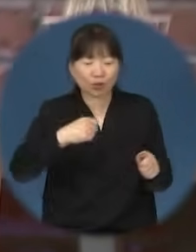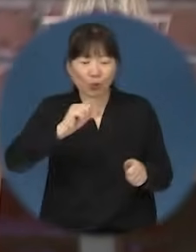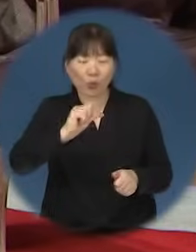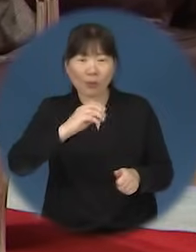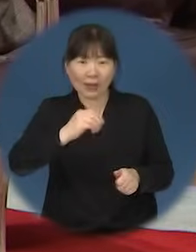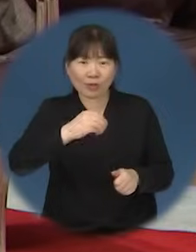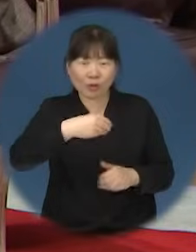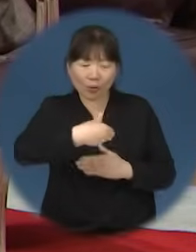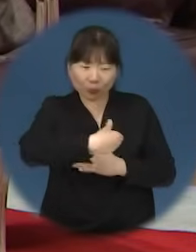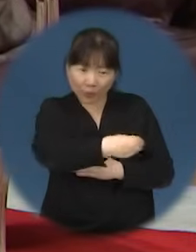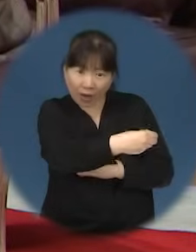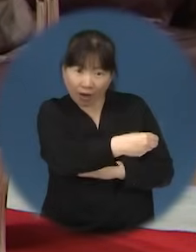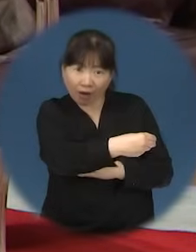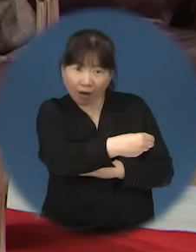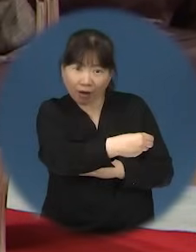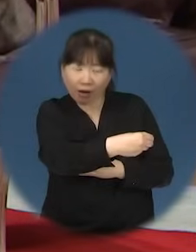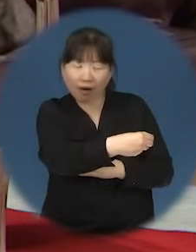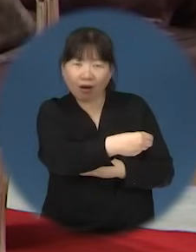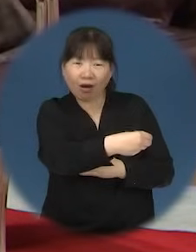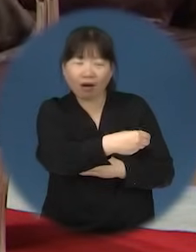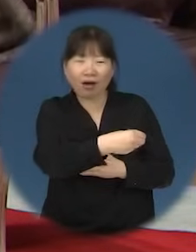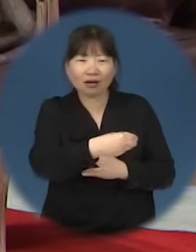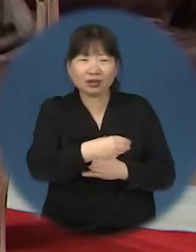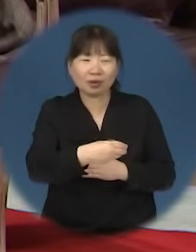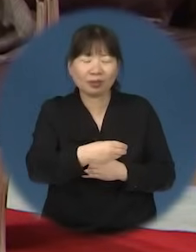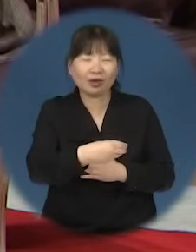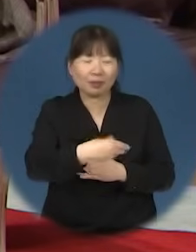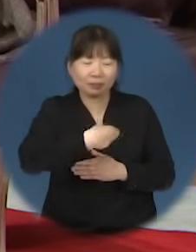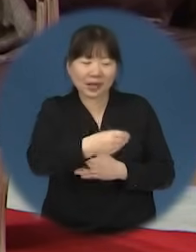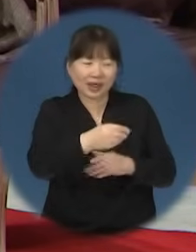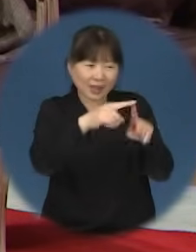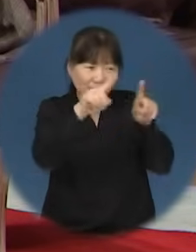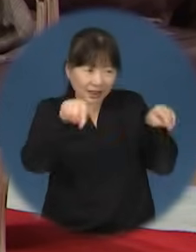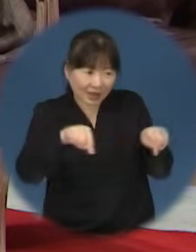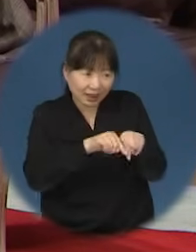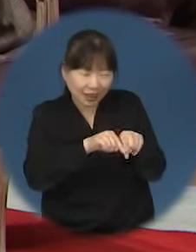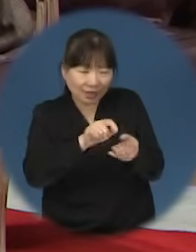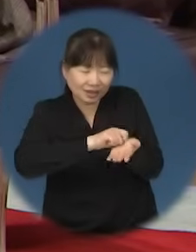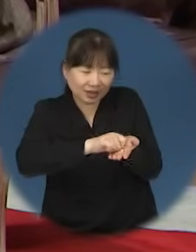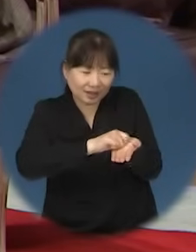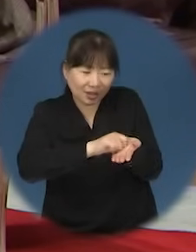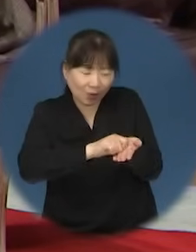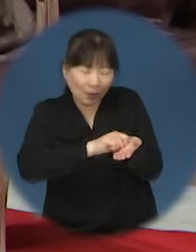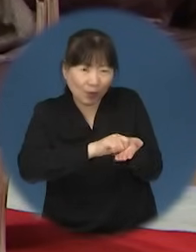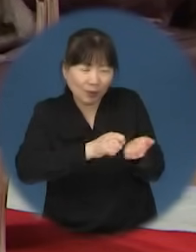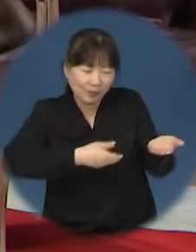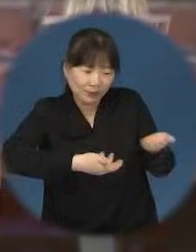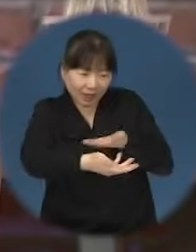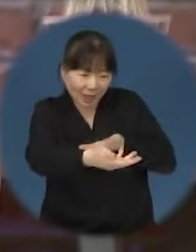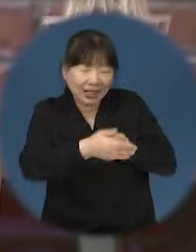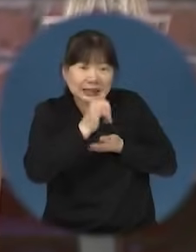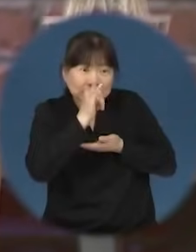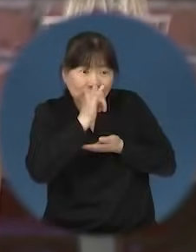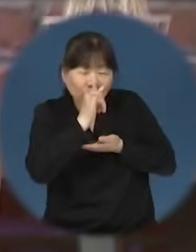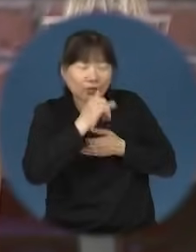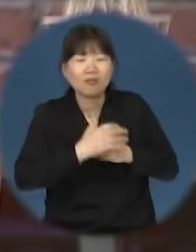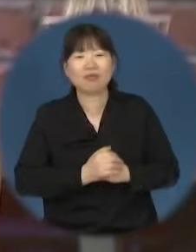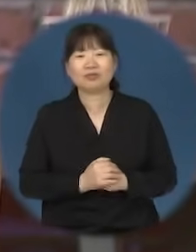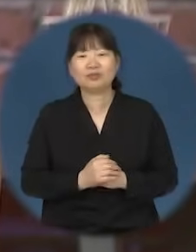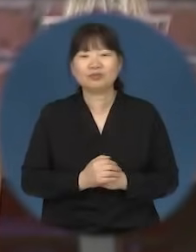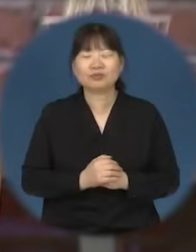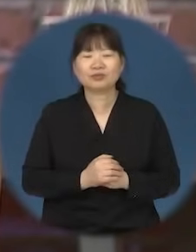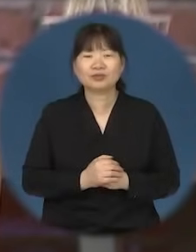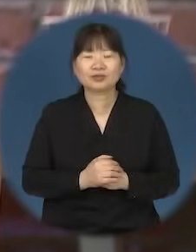꾸면 빌렸어요. 예, 빌렸어요. 그러면 이제 차용증을 쓰잖아요, 서로. 제가 차용증을 썼어요. 예. 근데 이제 쓰면 이제